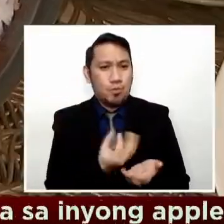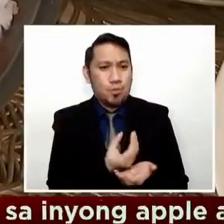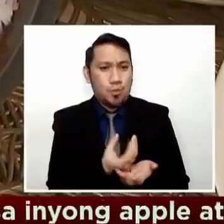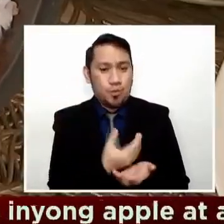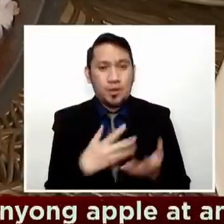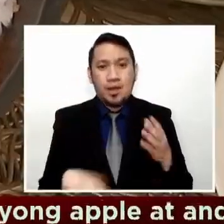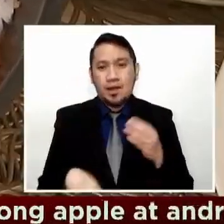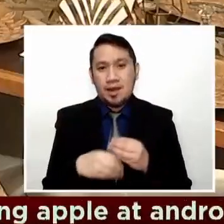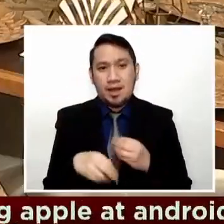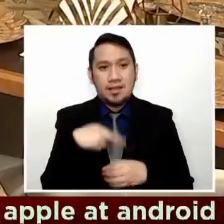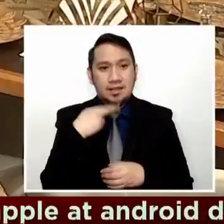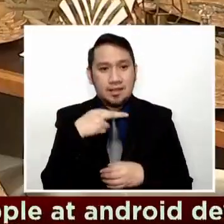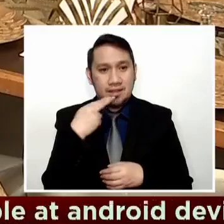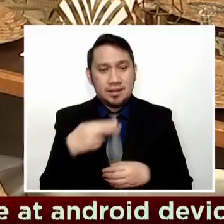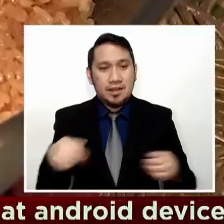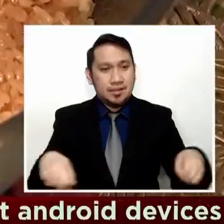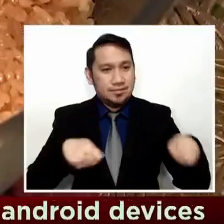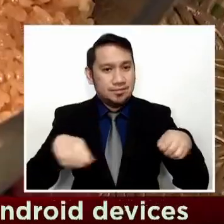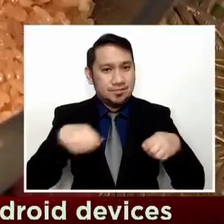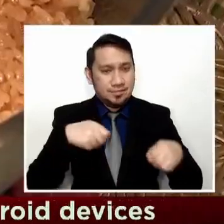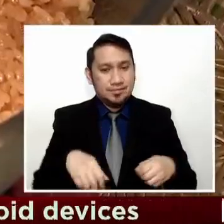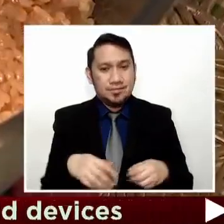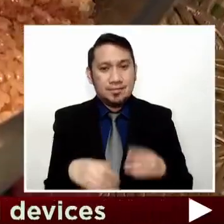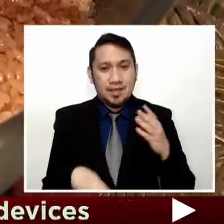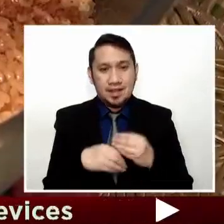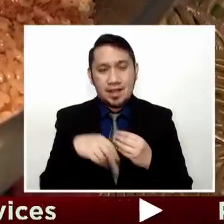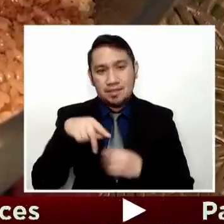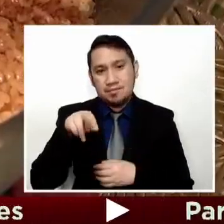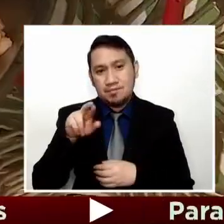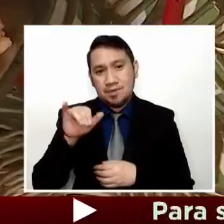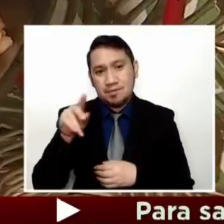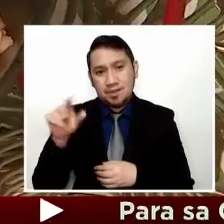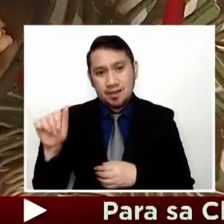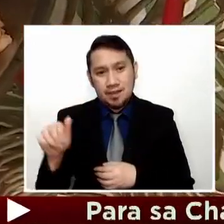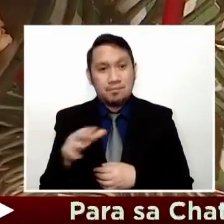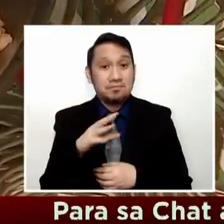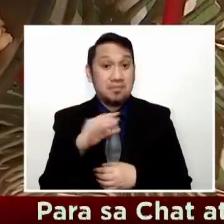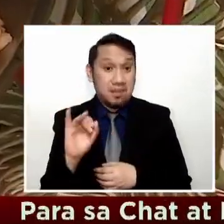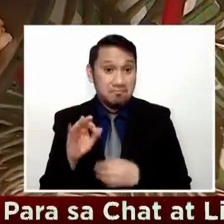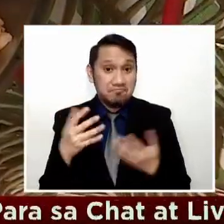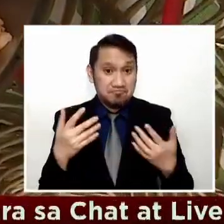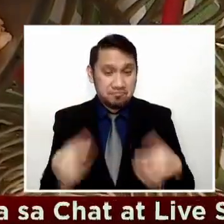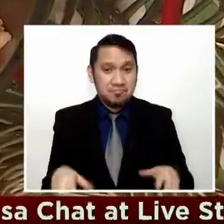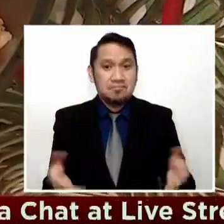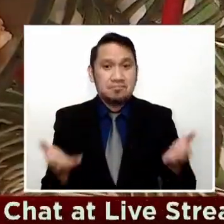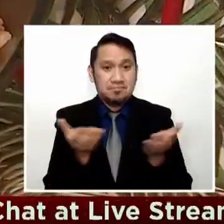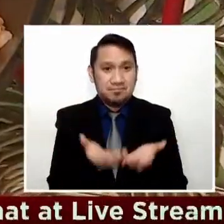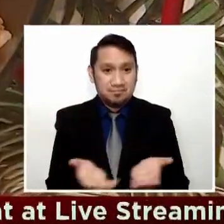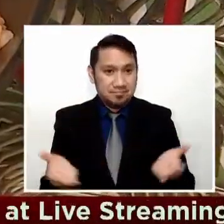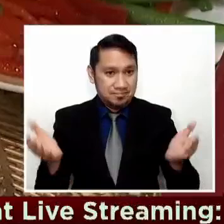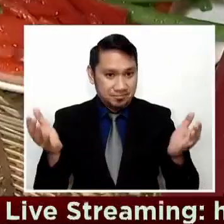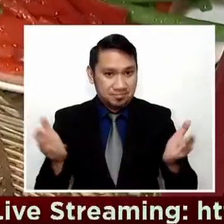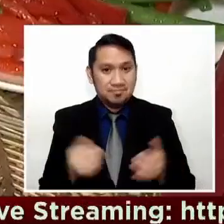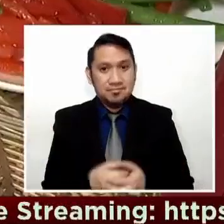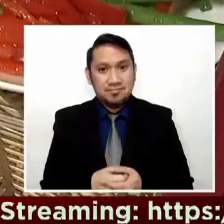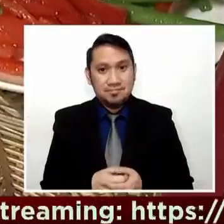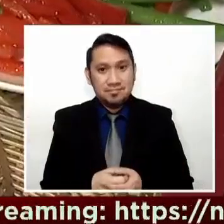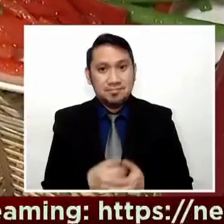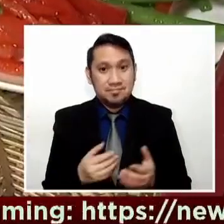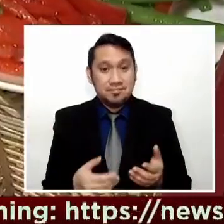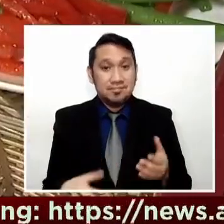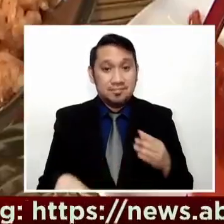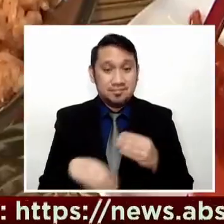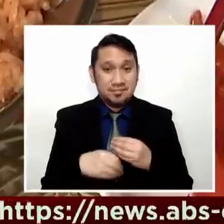at haluin mabuti tsaka timplahan ng paprika. Kapag luto na, ilagay sa paellera o flat bowl. Ilagay na